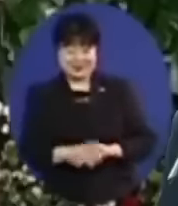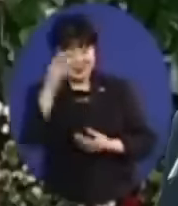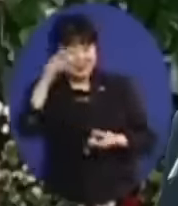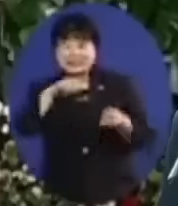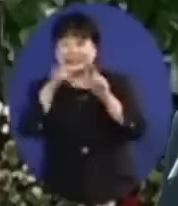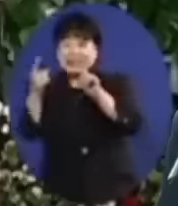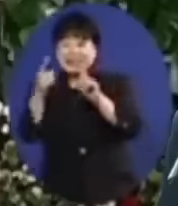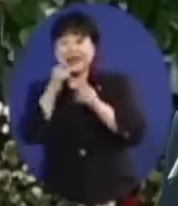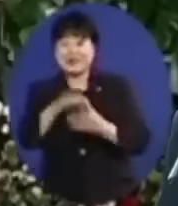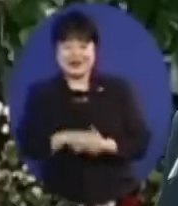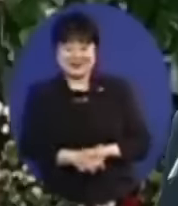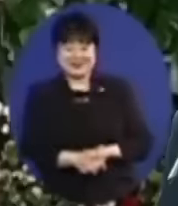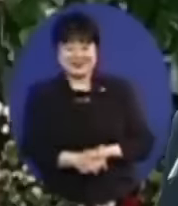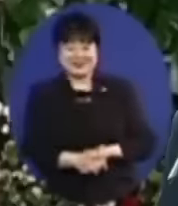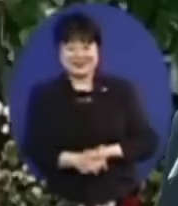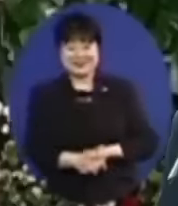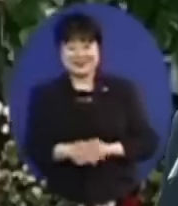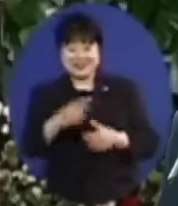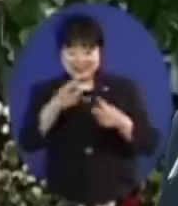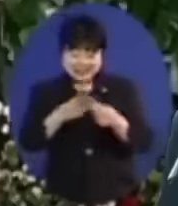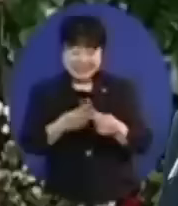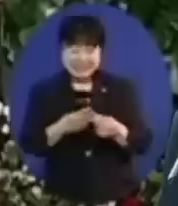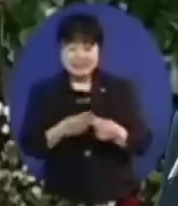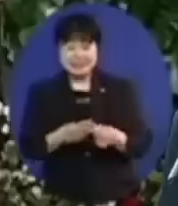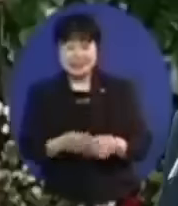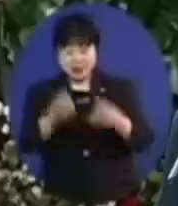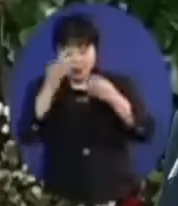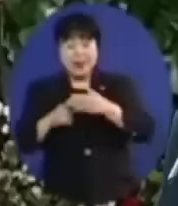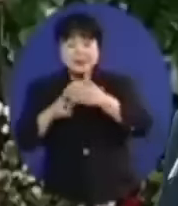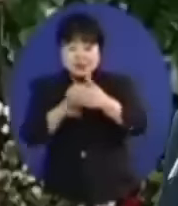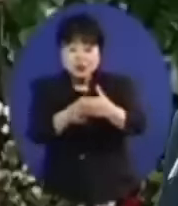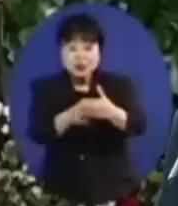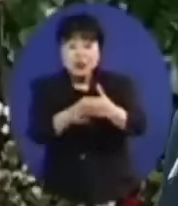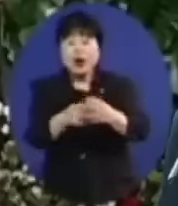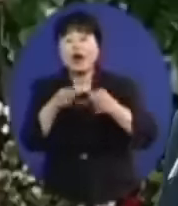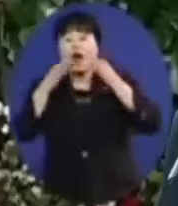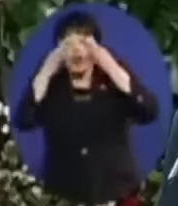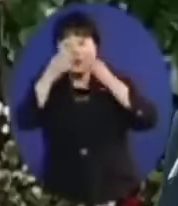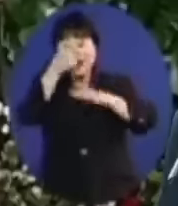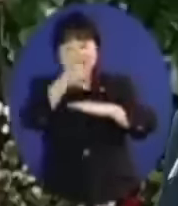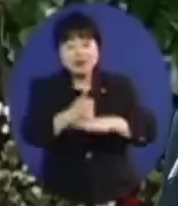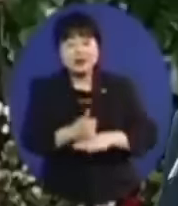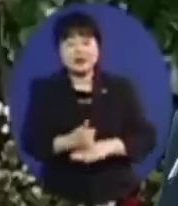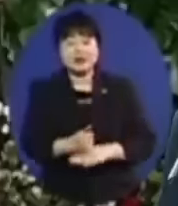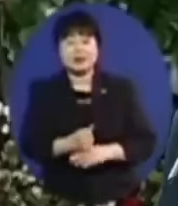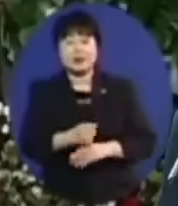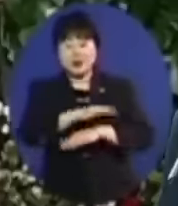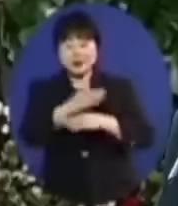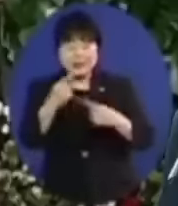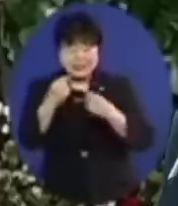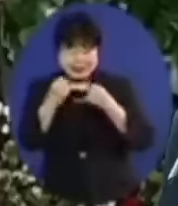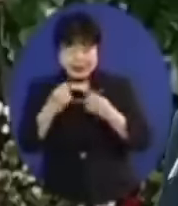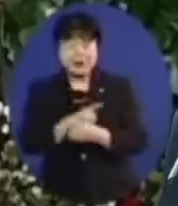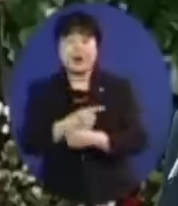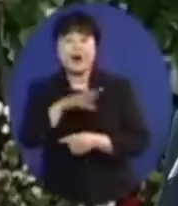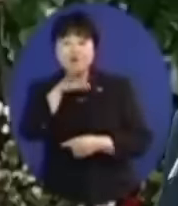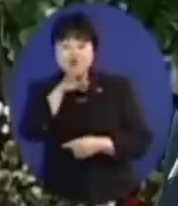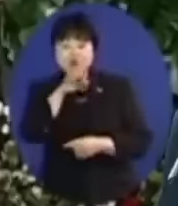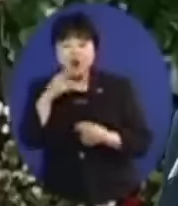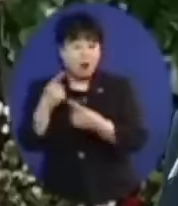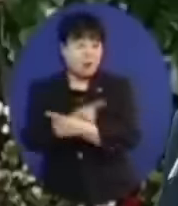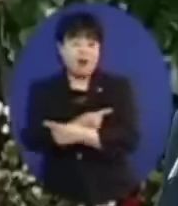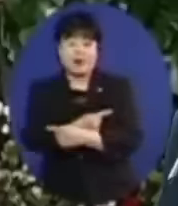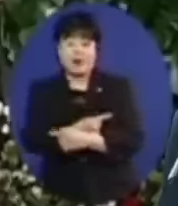차리는. 셋째, 고난을 극복하기 위한 노력한 결과 인생이 새로워졌고 원망과 불평을 하던